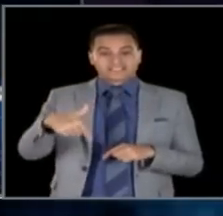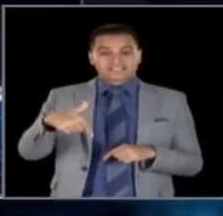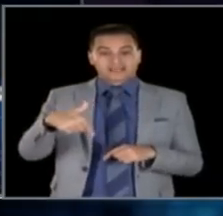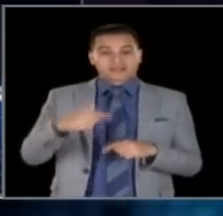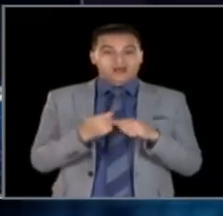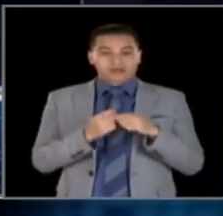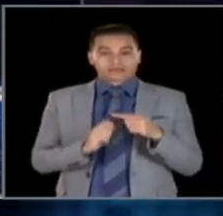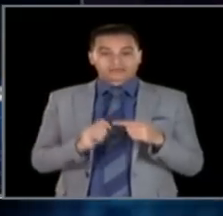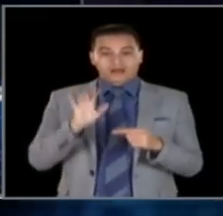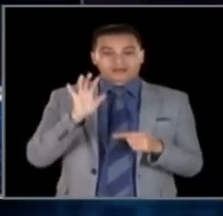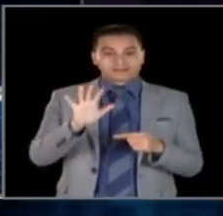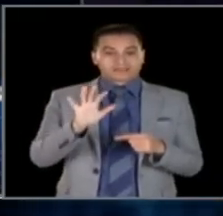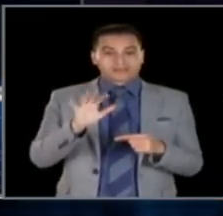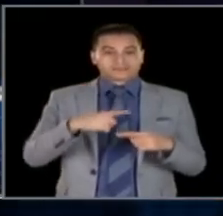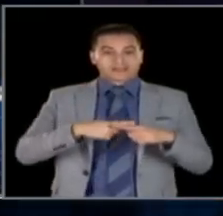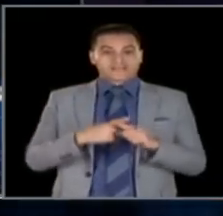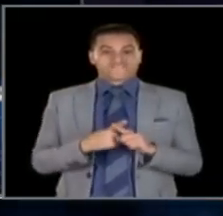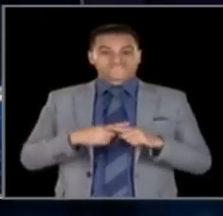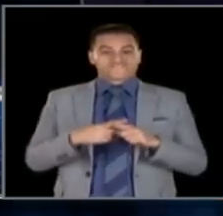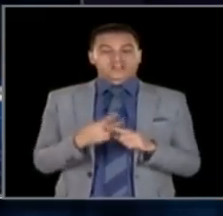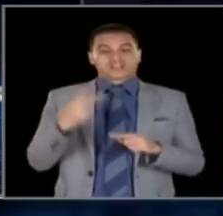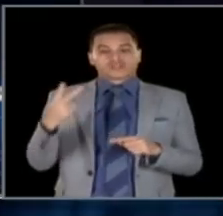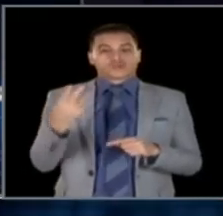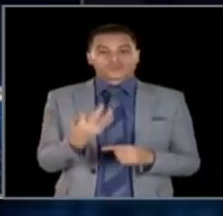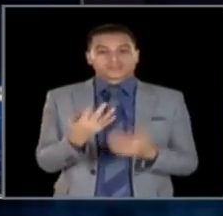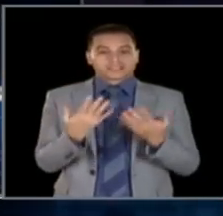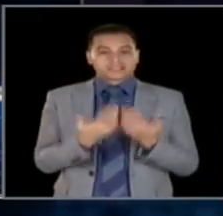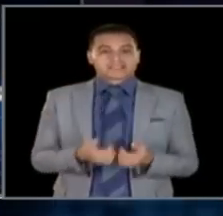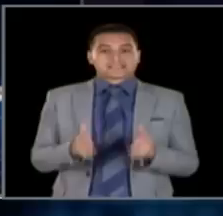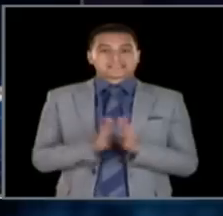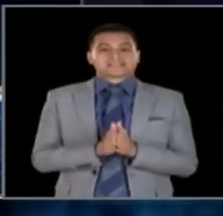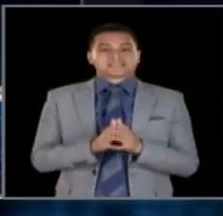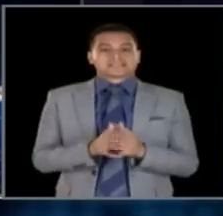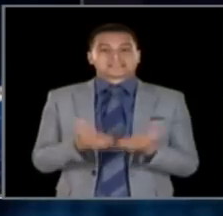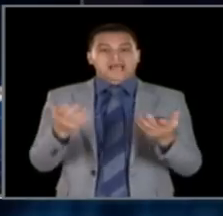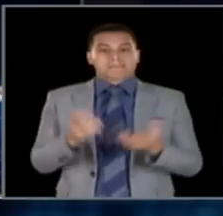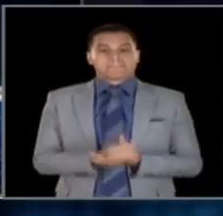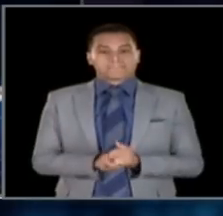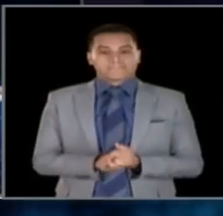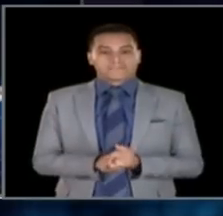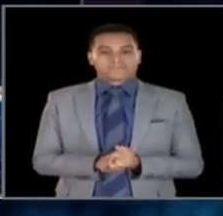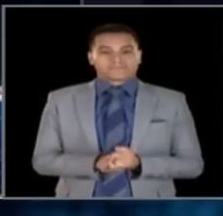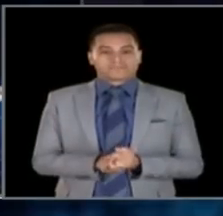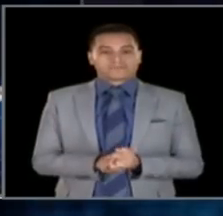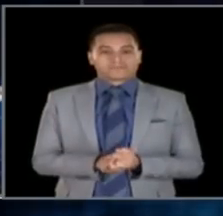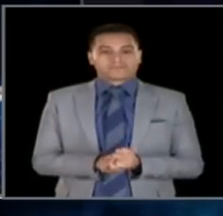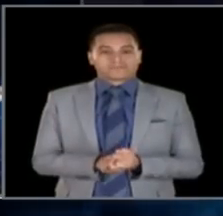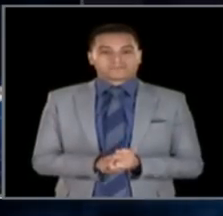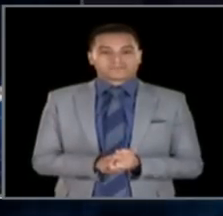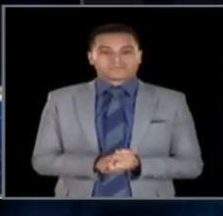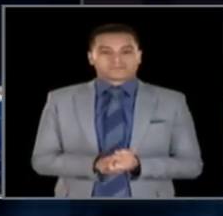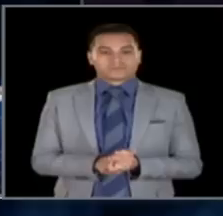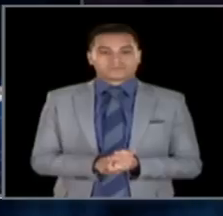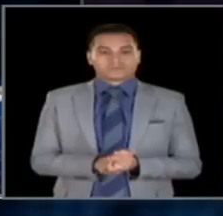280 في 6 ناقص 5 في 32 يساوي كام؟